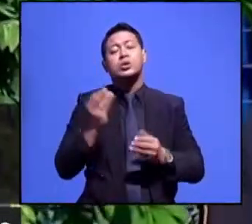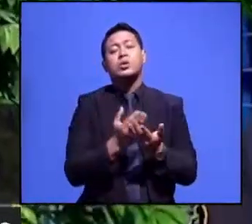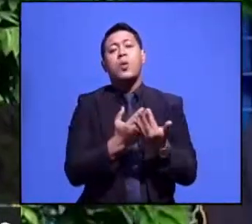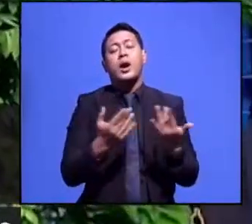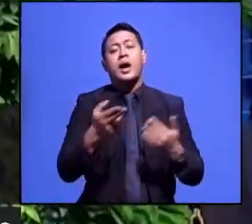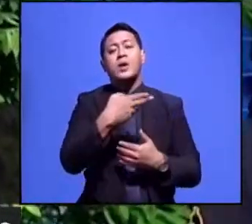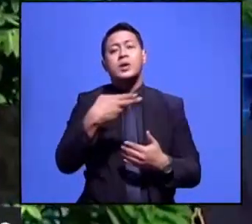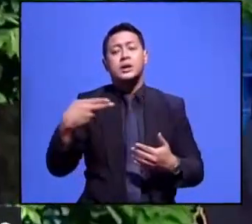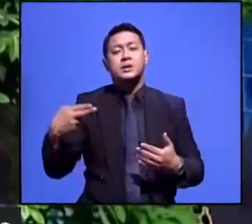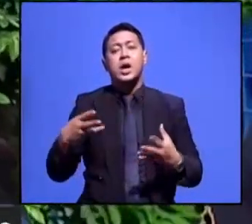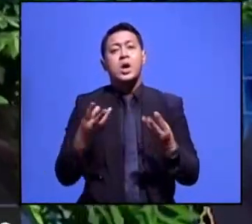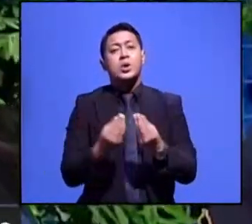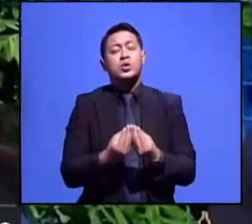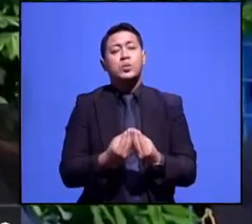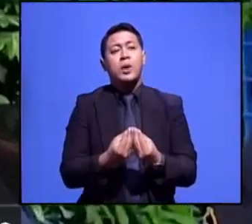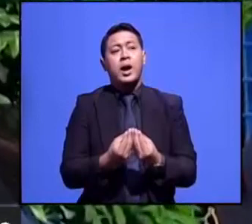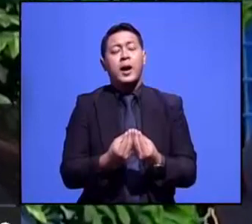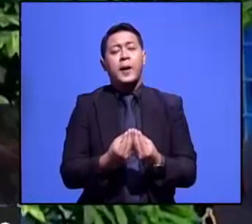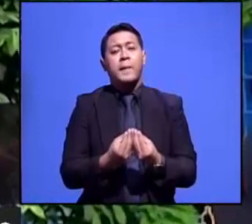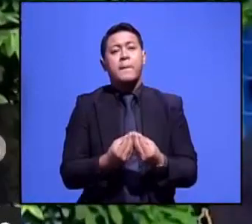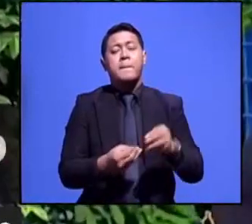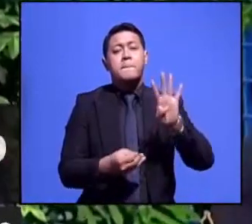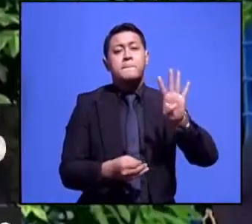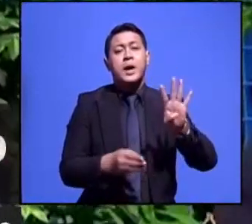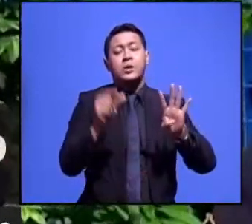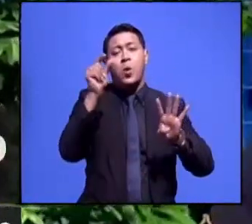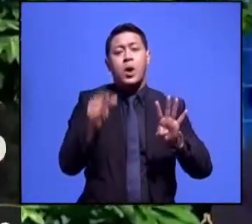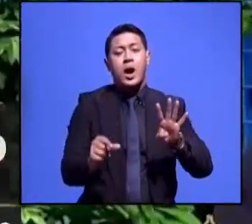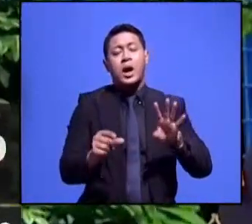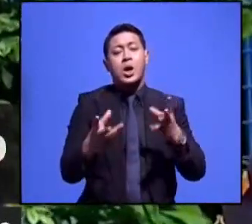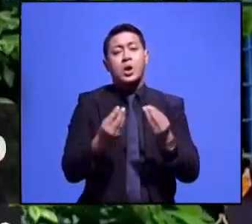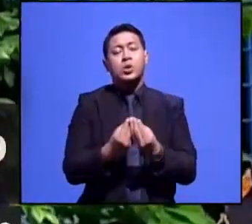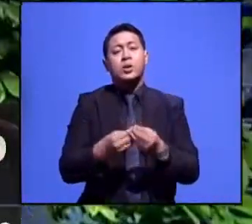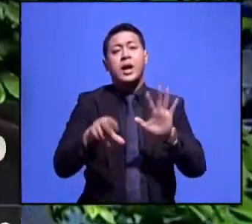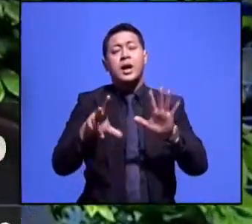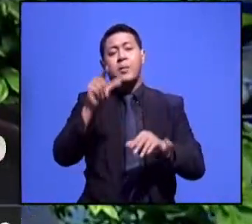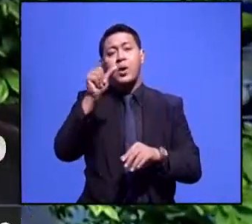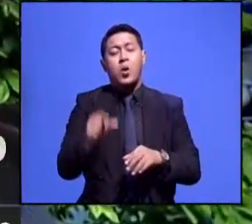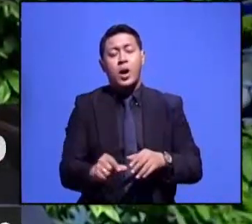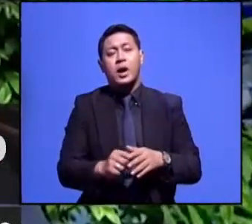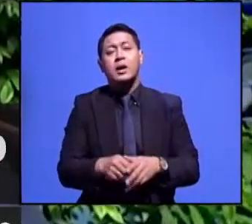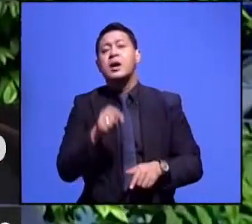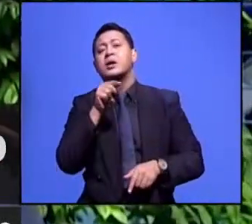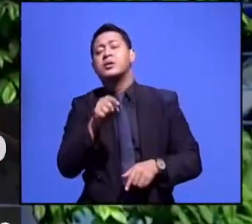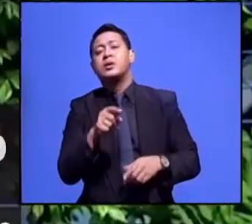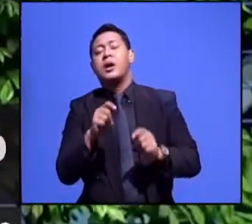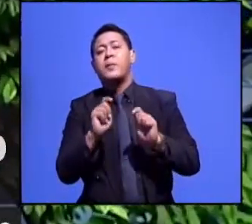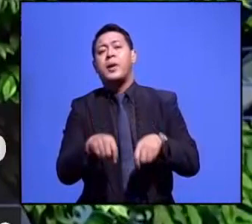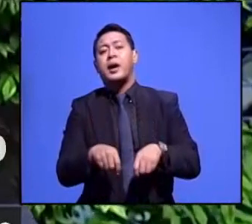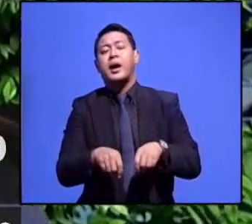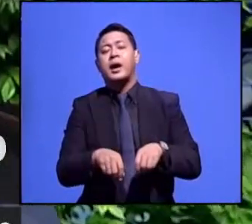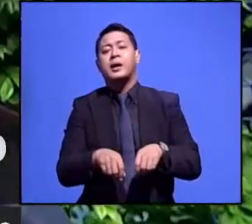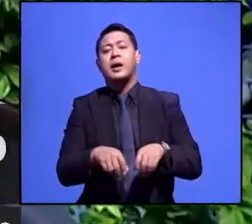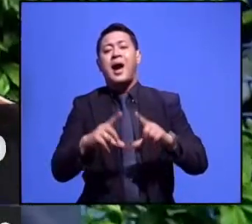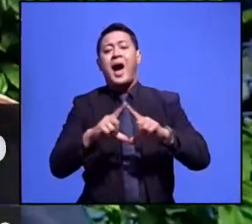WNI, jumlahnya masing-masingnya 4 orang, jadi total ada 8 orang. Diduga menggunakan alat tangkap